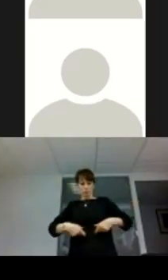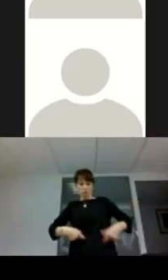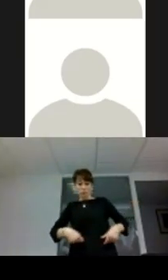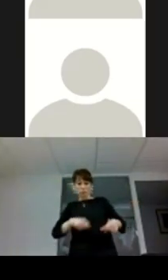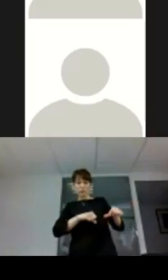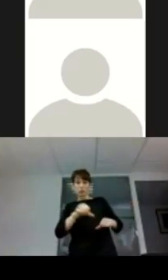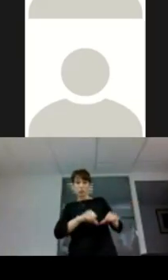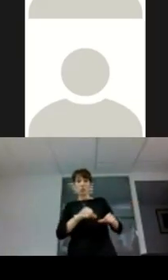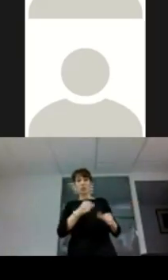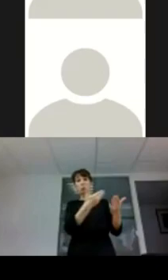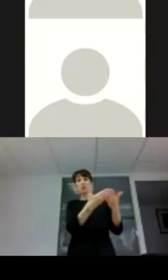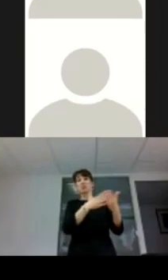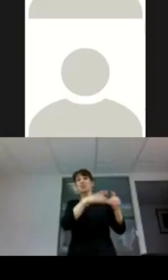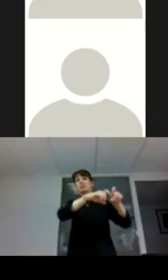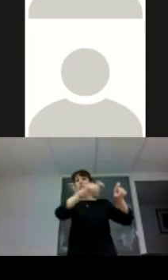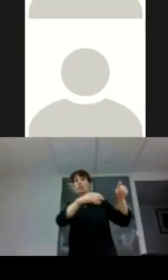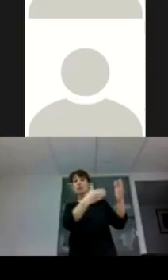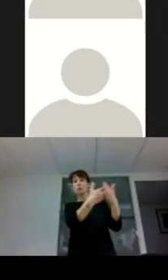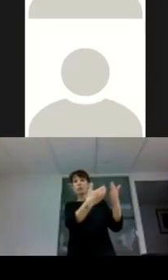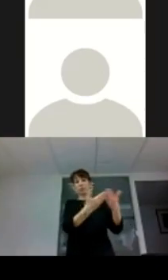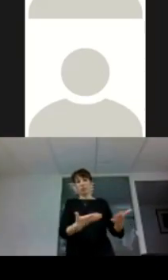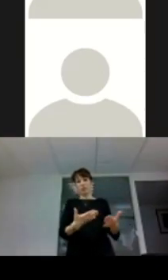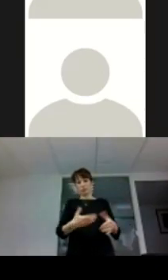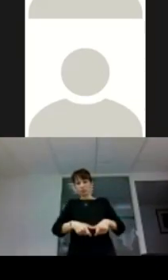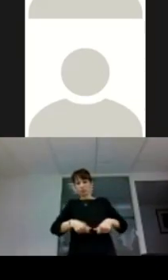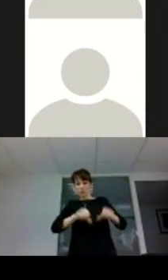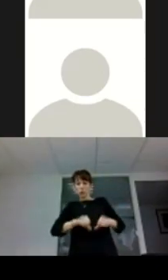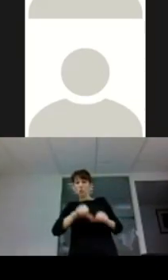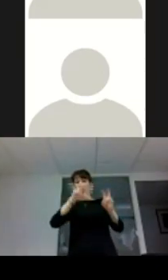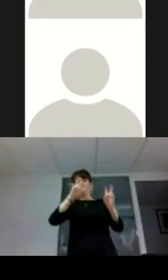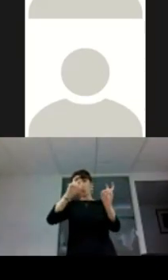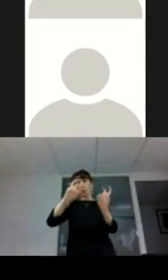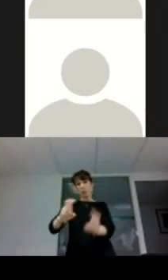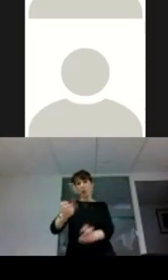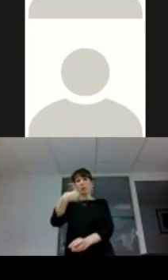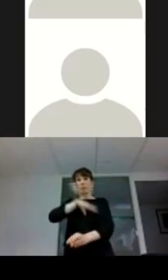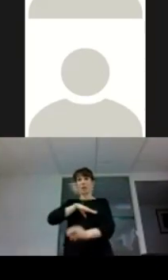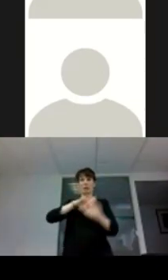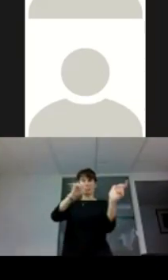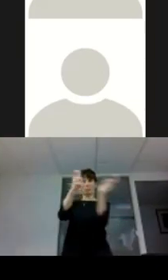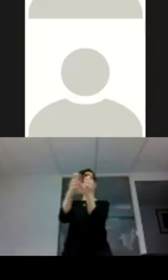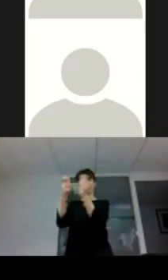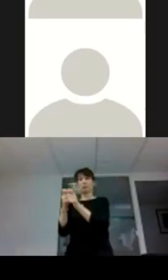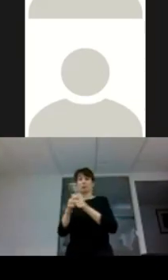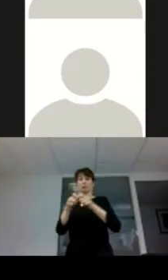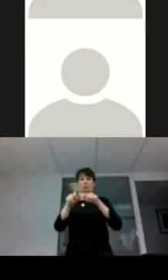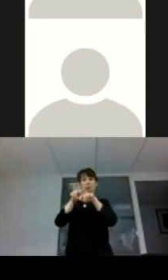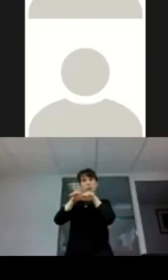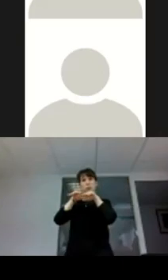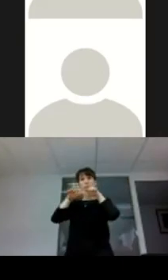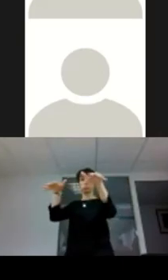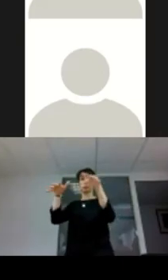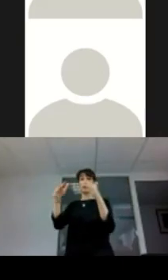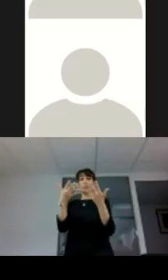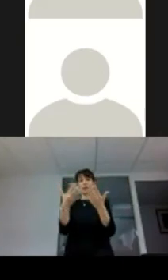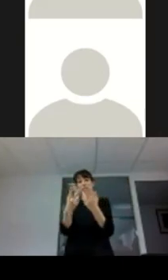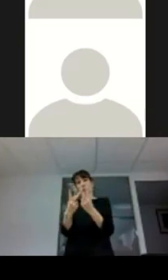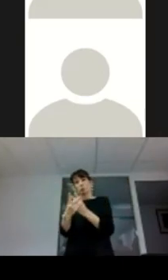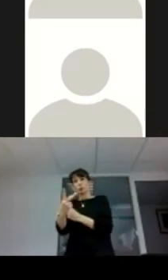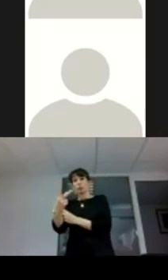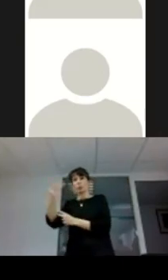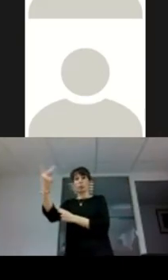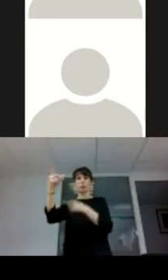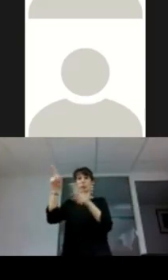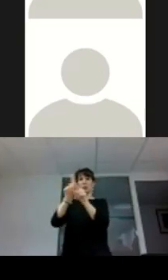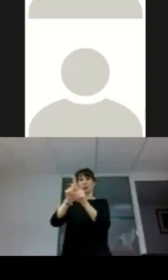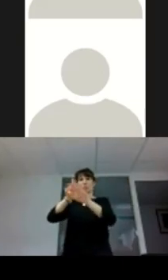en introduction, les indications de la chirurgie, et ça on le voit sur nos statistiques, elles tendent clairement à diminuer avec le déploiement du dépistage